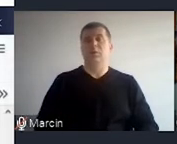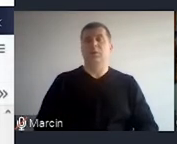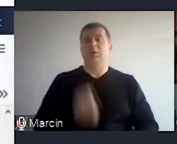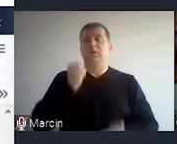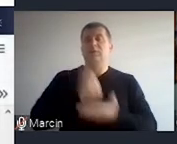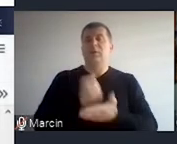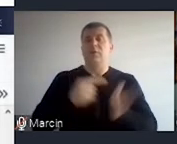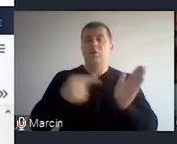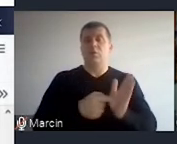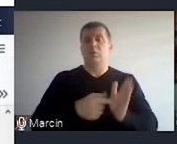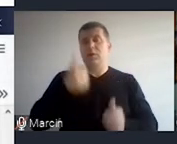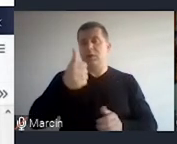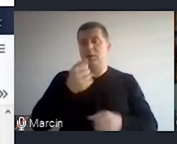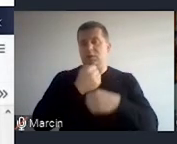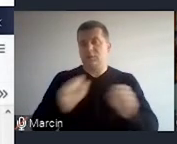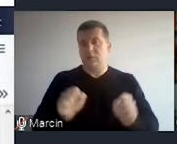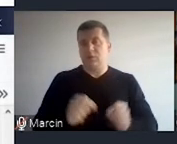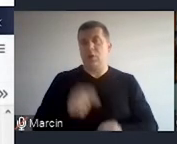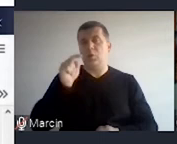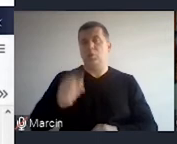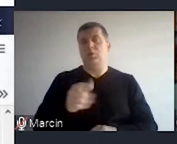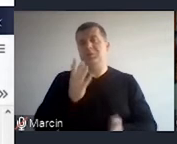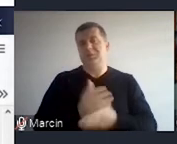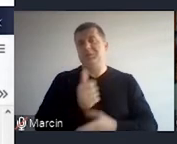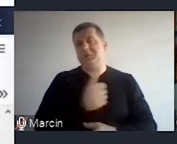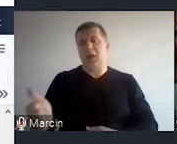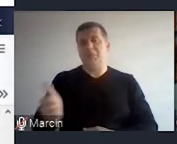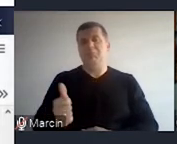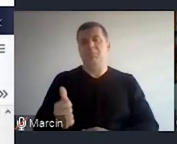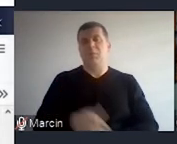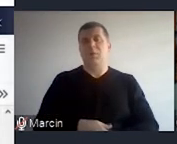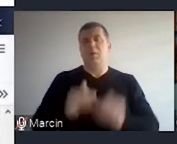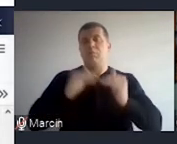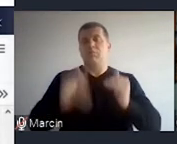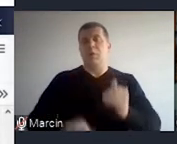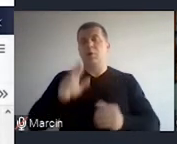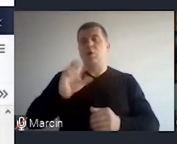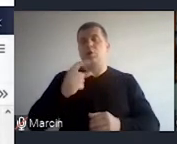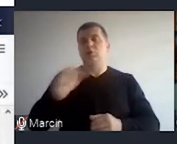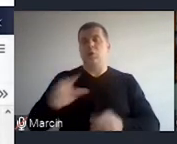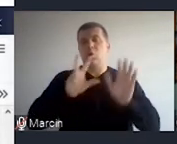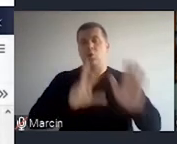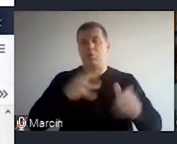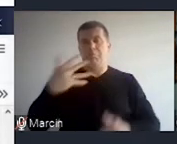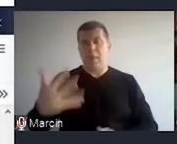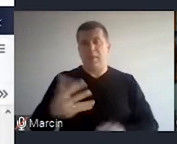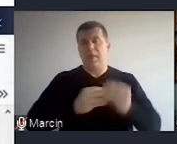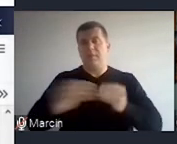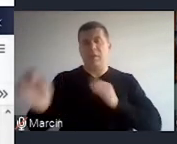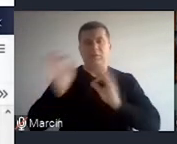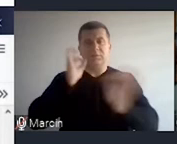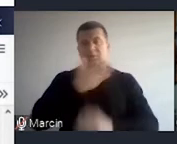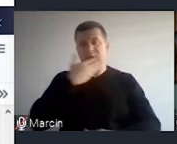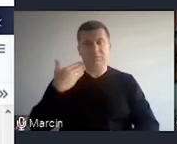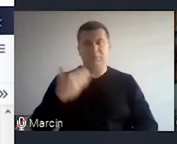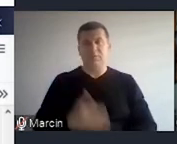kwestię dotyczącą jednego zwolnienia. Natomiast tu w samym podrozdziale 8.5 więcej informacji nie